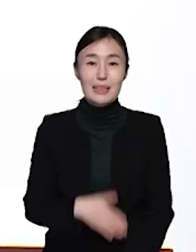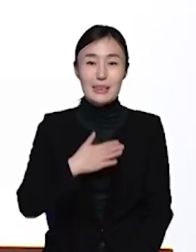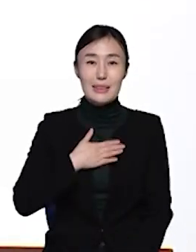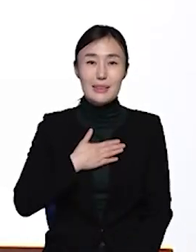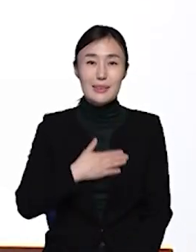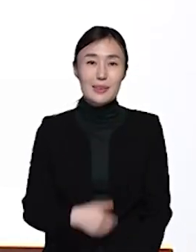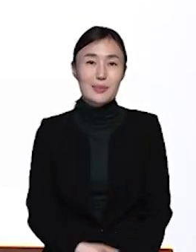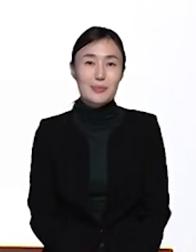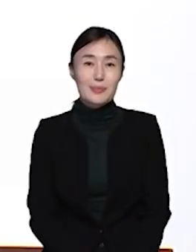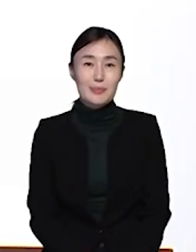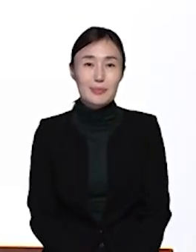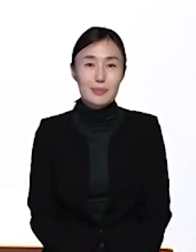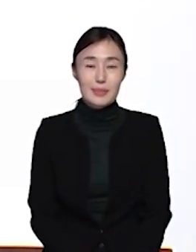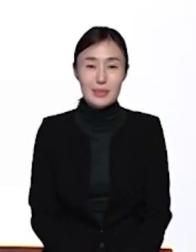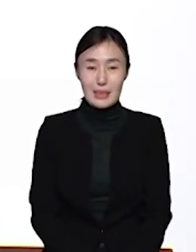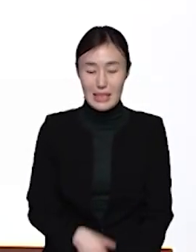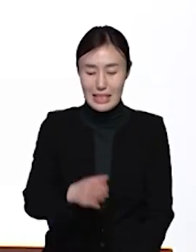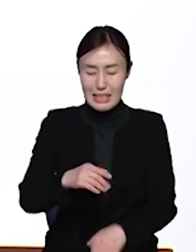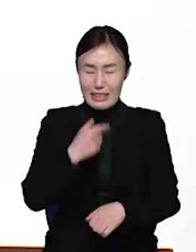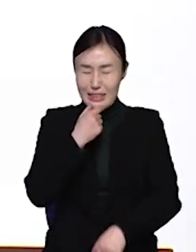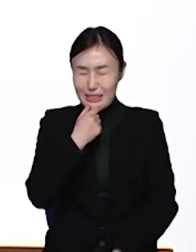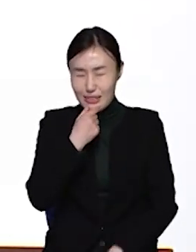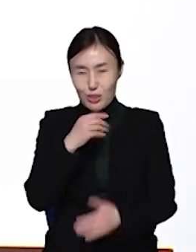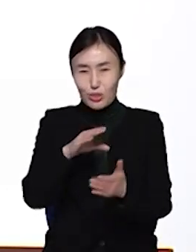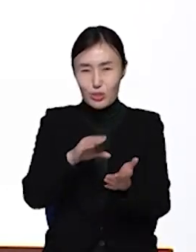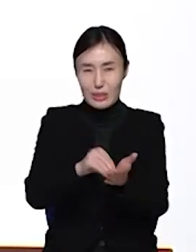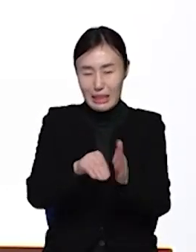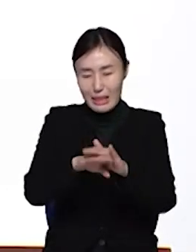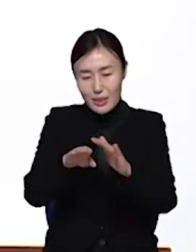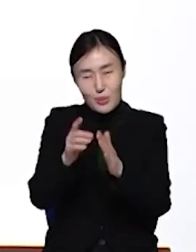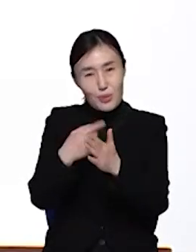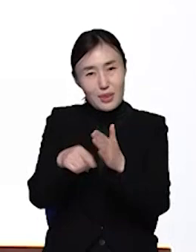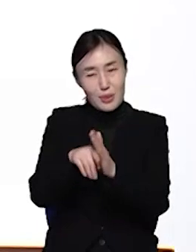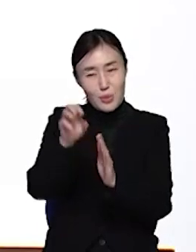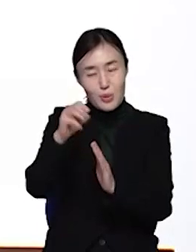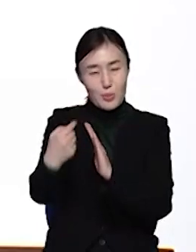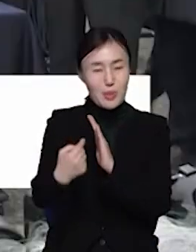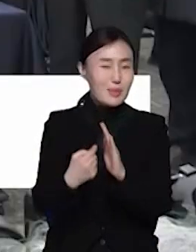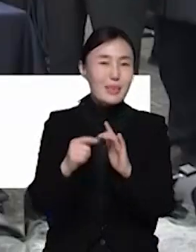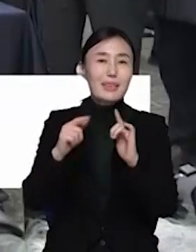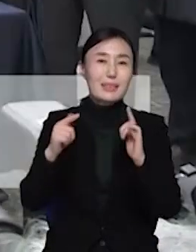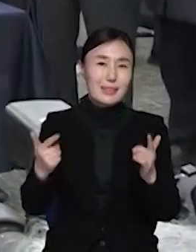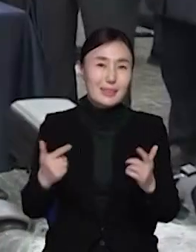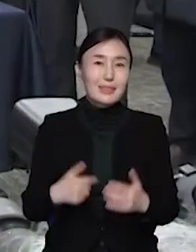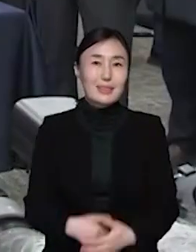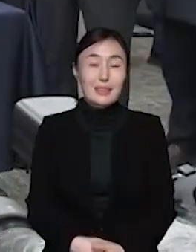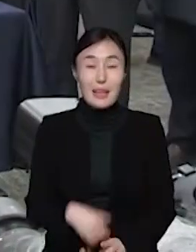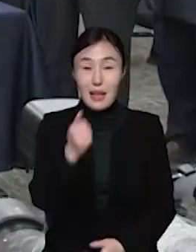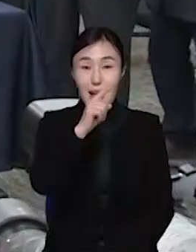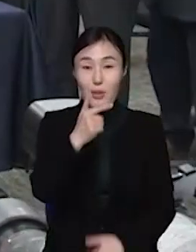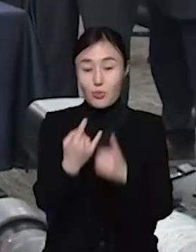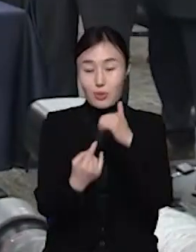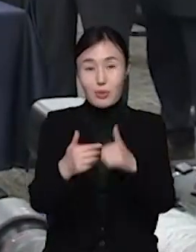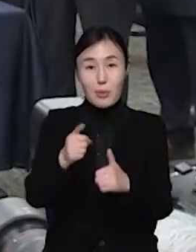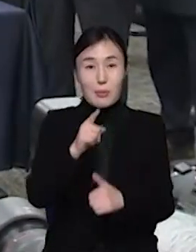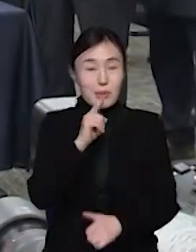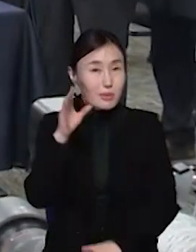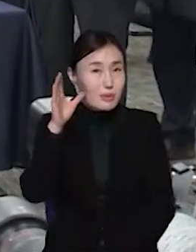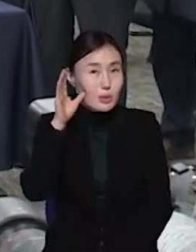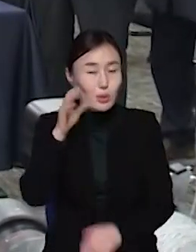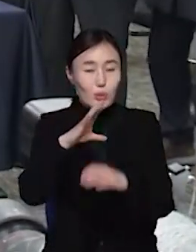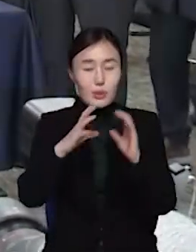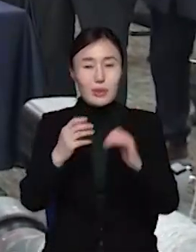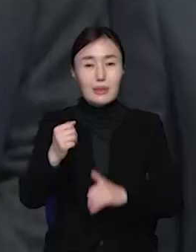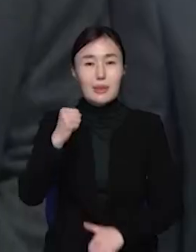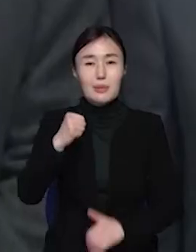제가 하기 싫은 숙제 하는 마음으로 여기 온 게 전혀 아닙니다. 한 위원장의 발언을 두고